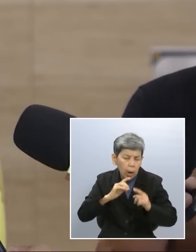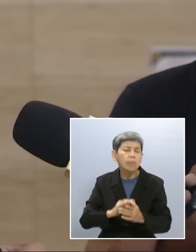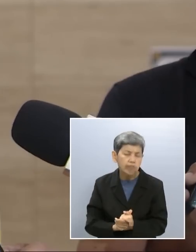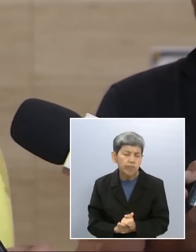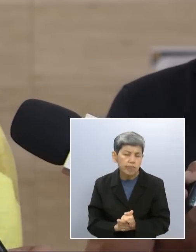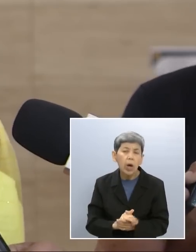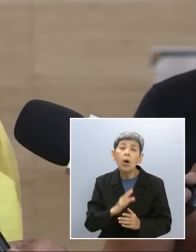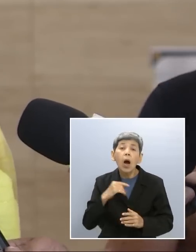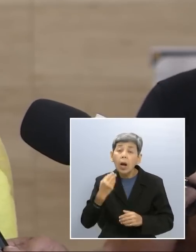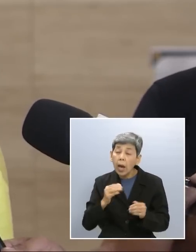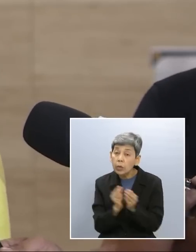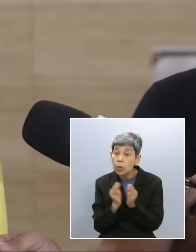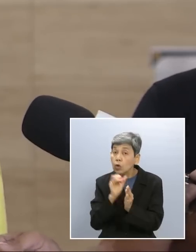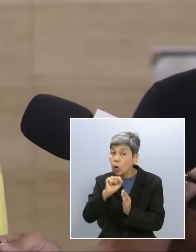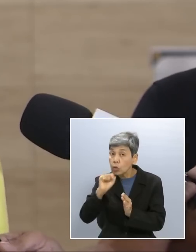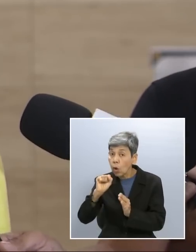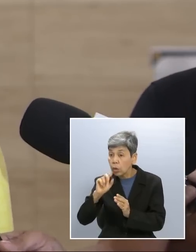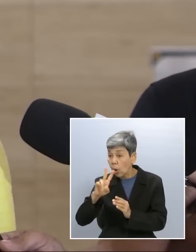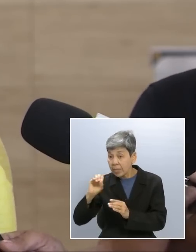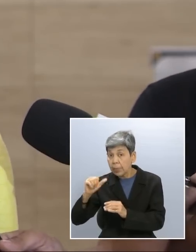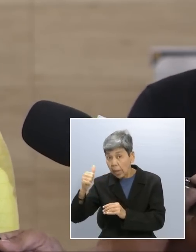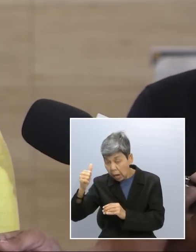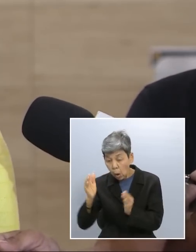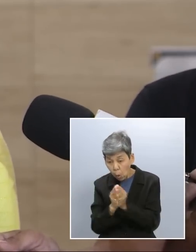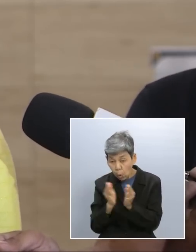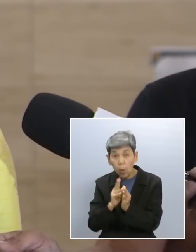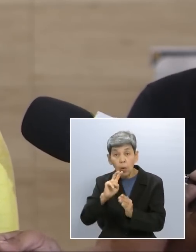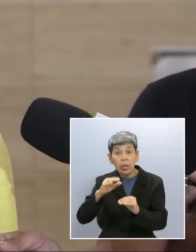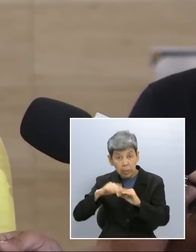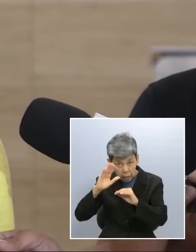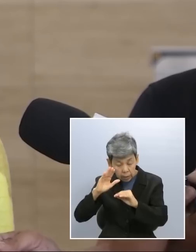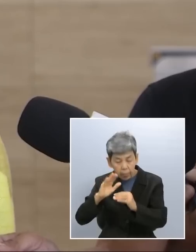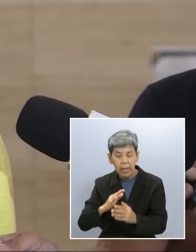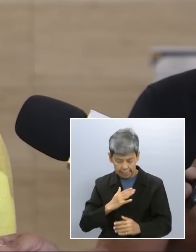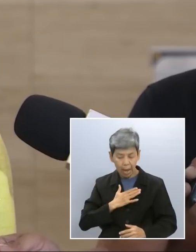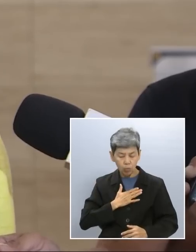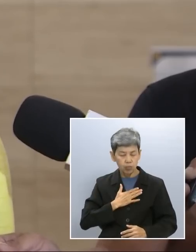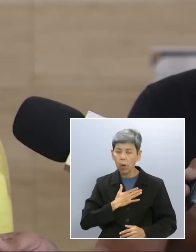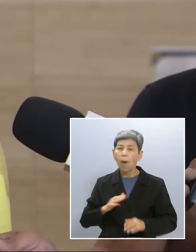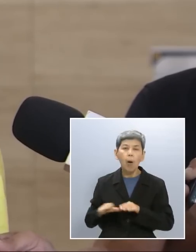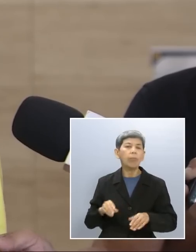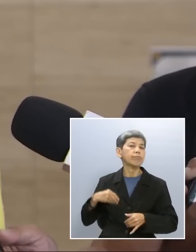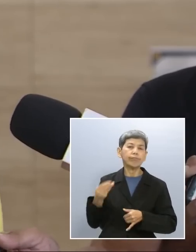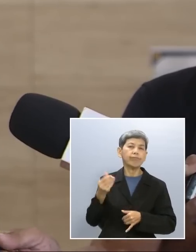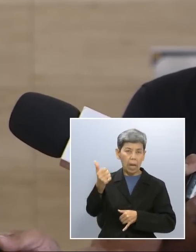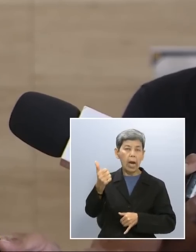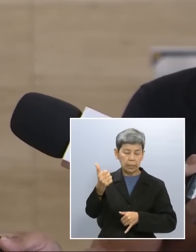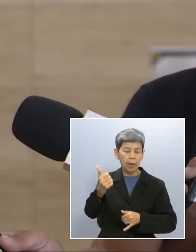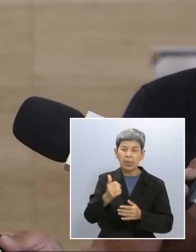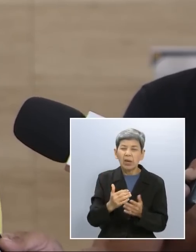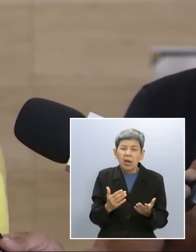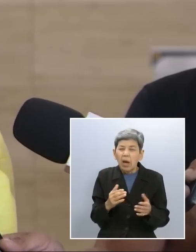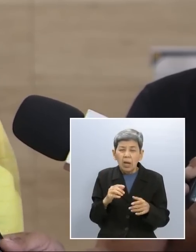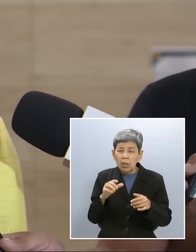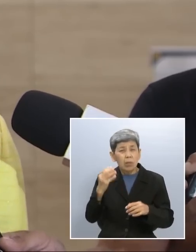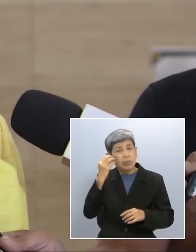ถ้าใครรวมเสียงส.สได้มากกว่า250เสียงหรือว่าเกินครึ่งของสภาส.สตนเองพร้อมจะโหวตให้ทันทีไม่ว่าจะ